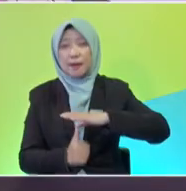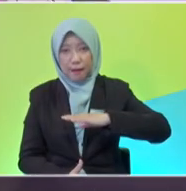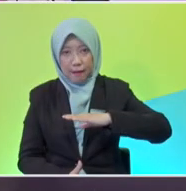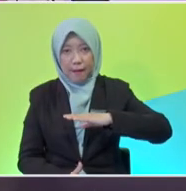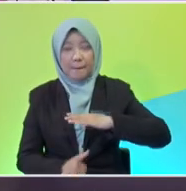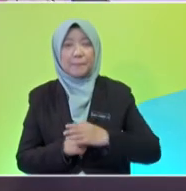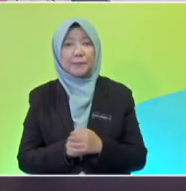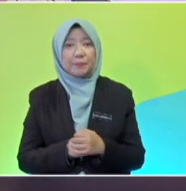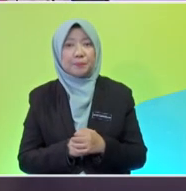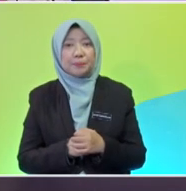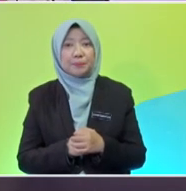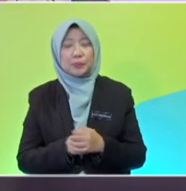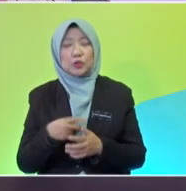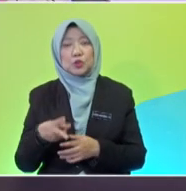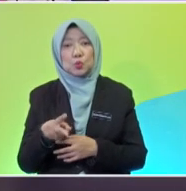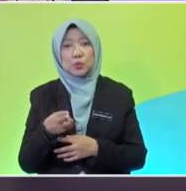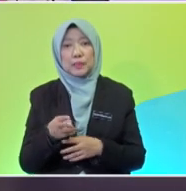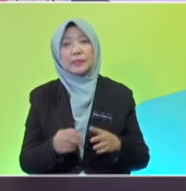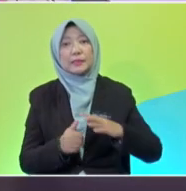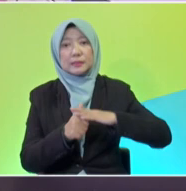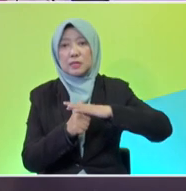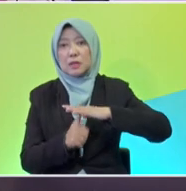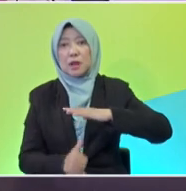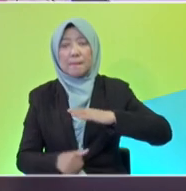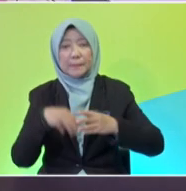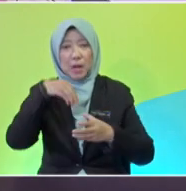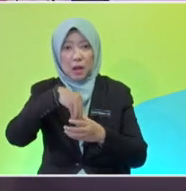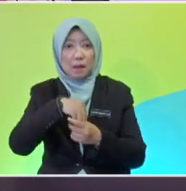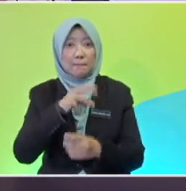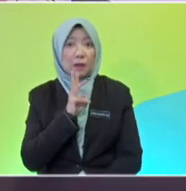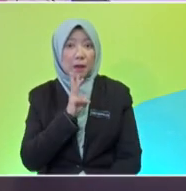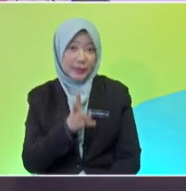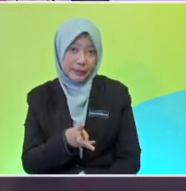tenggelam ke dalam air dari Bali